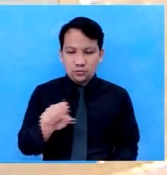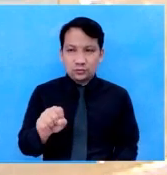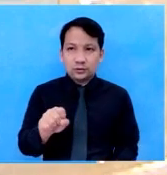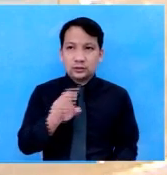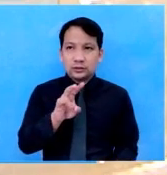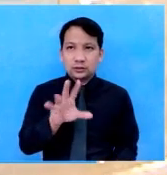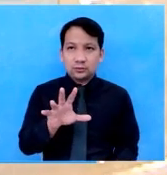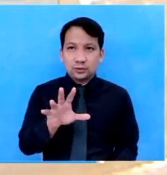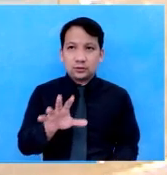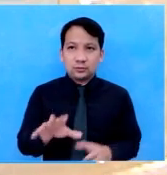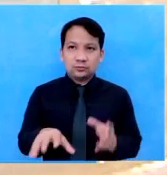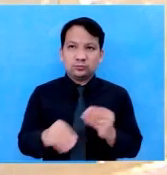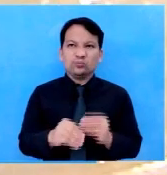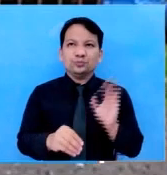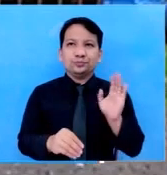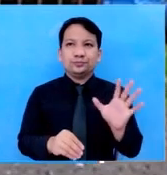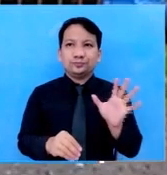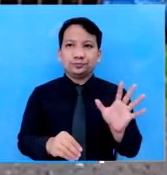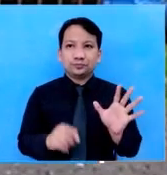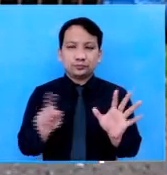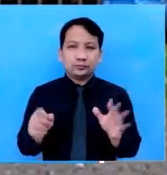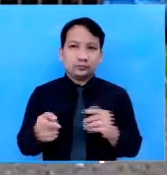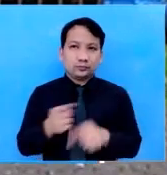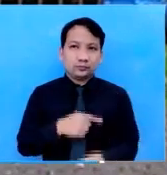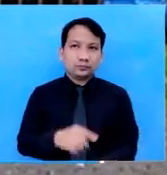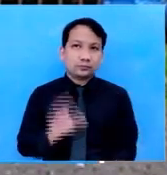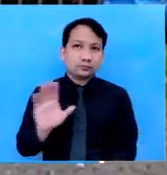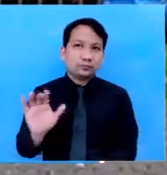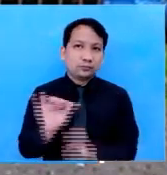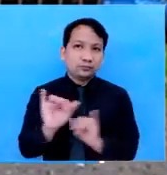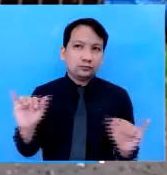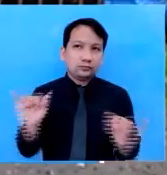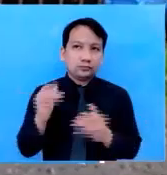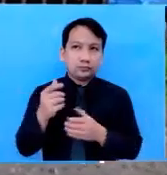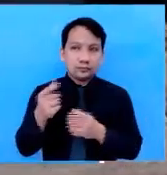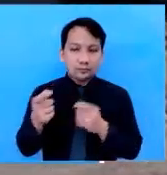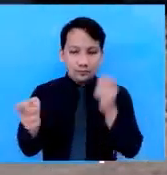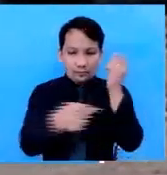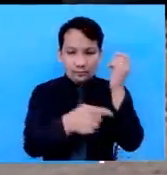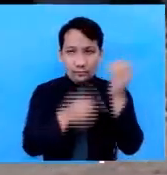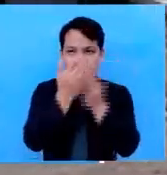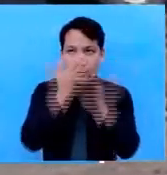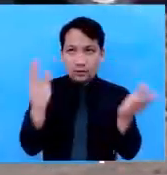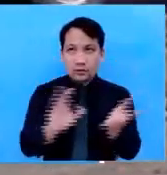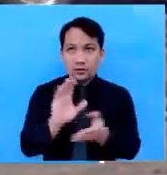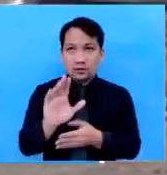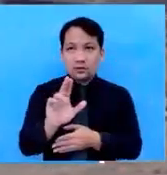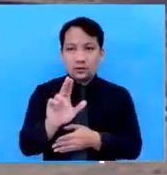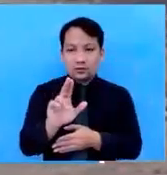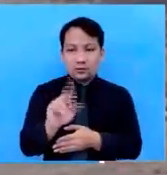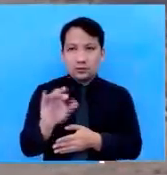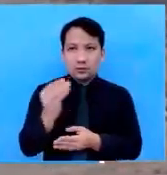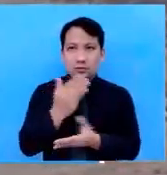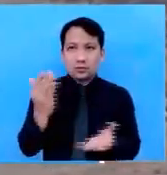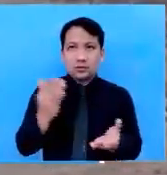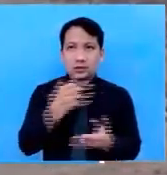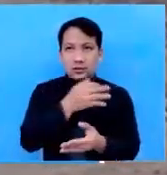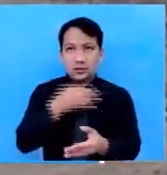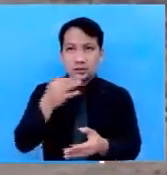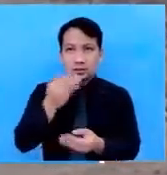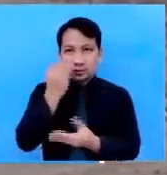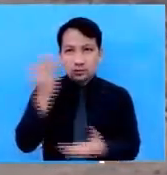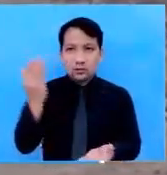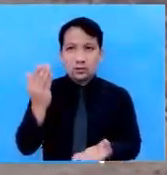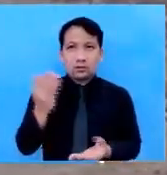na mula 50 pesos. Gaya ng mga magtutubo, muling iginiit ng United Sugar Producers Federation na